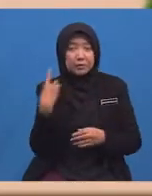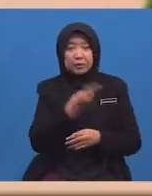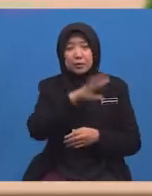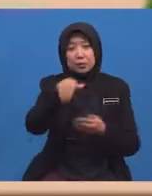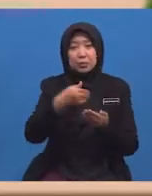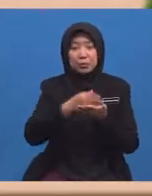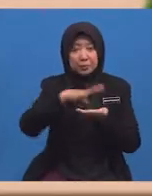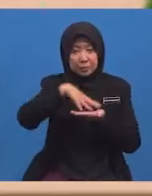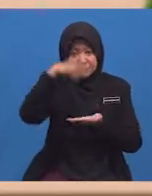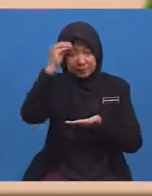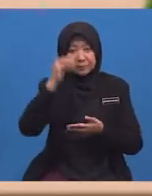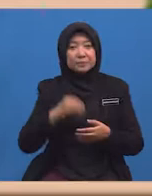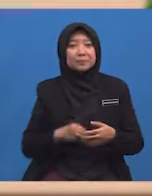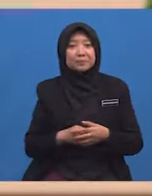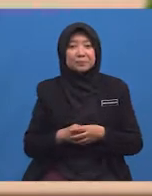pelajari.